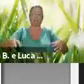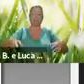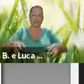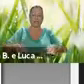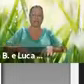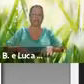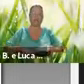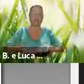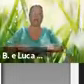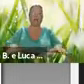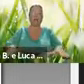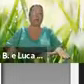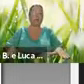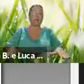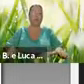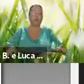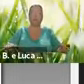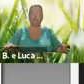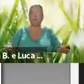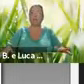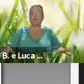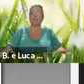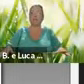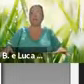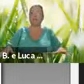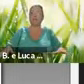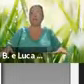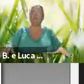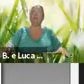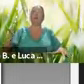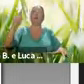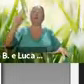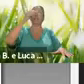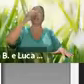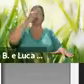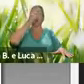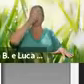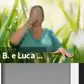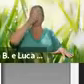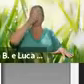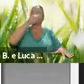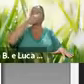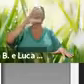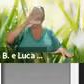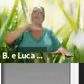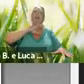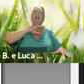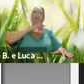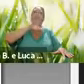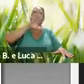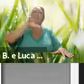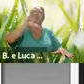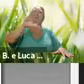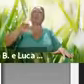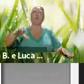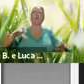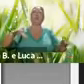dipinge medianicamente, con le mani e coi piedi. Então, è qua sta dicendo, no? Che